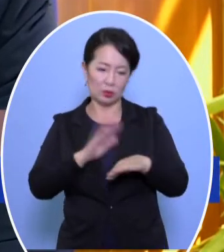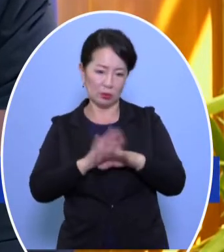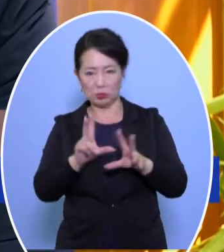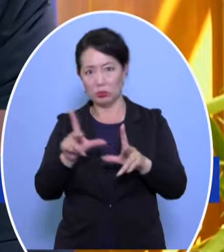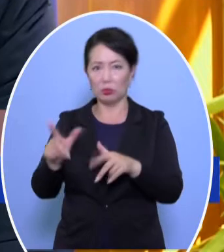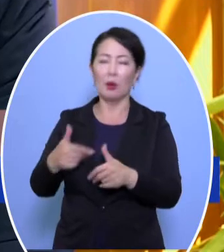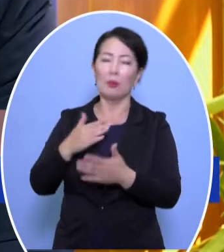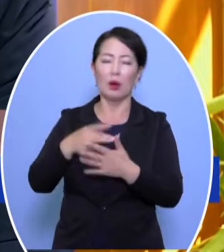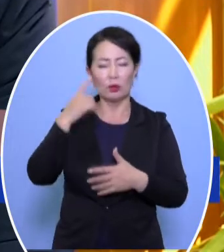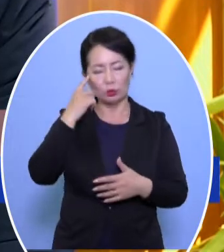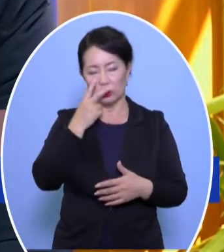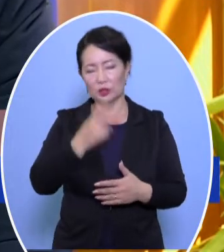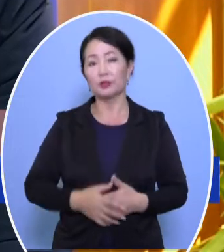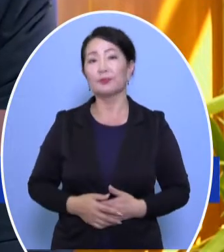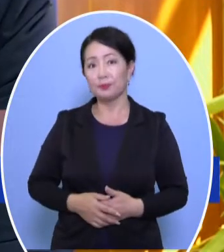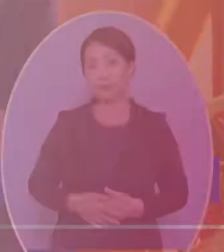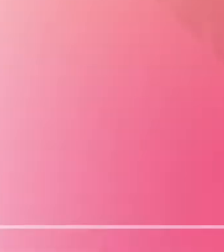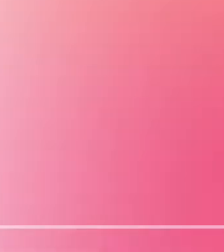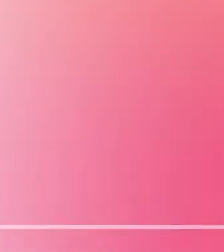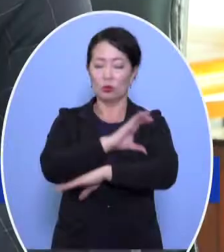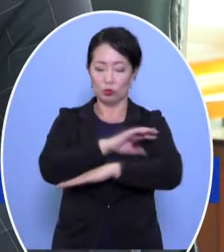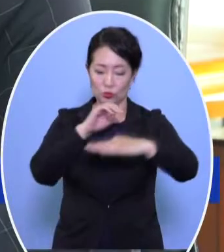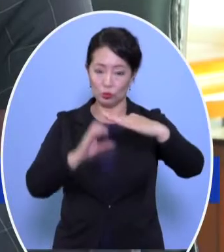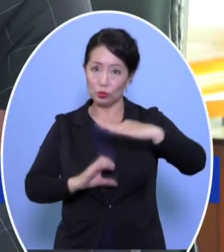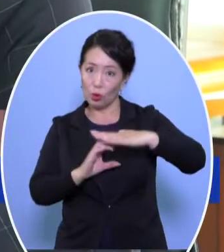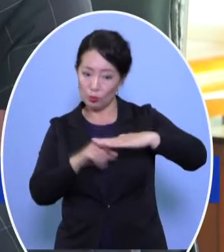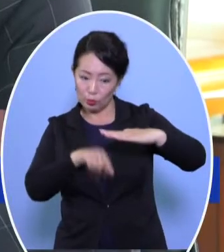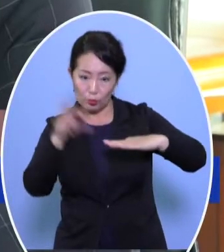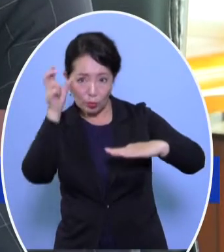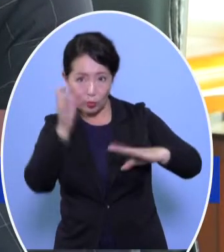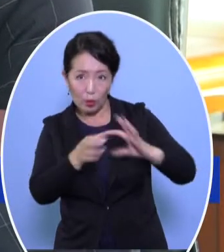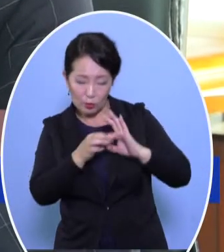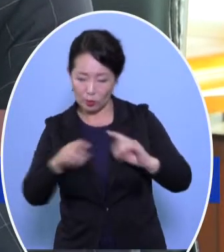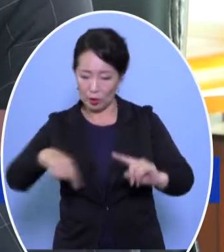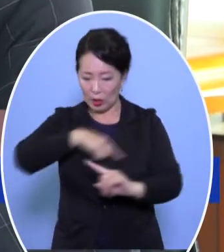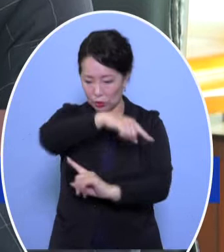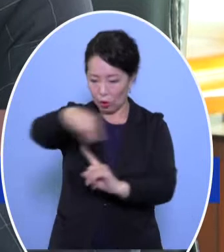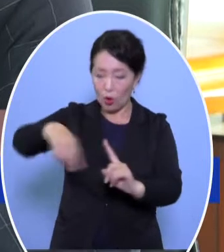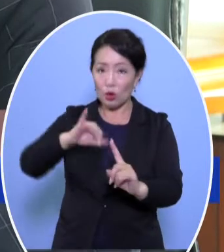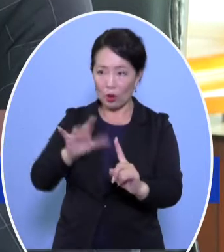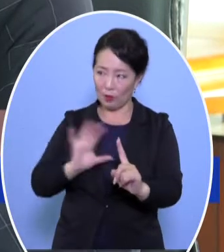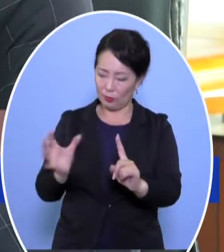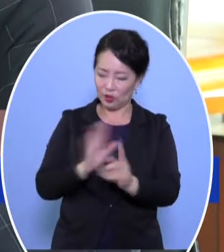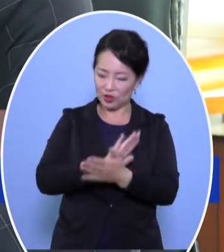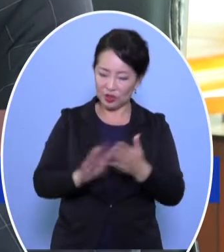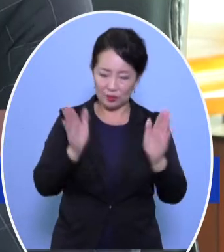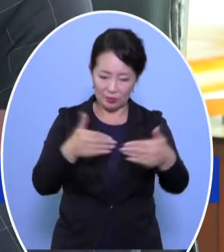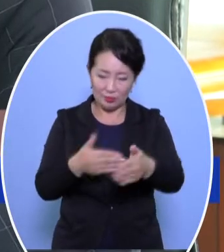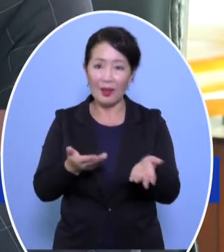нэлээд цэгцэрсэн болов уу гэж бас бид үзэж байгаа. За сургуулийн үнэх боловсруулалт тухайд хамрын сургалт хоригийн зарчмыг бол цоо